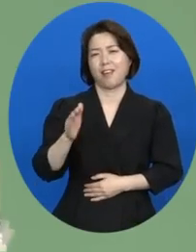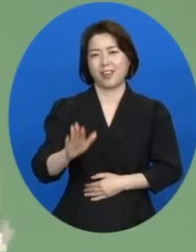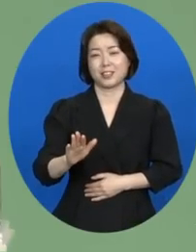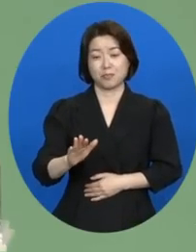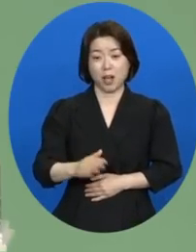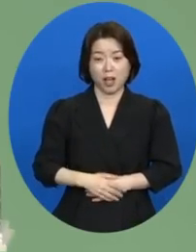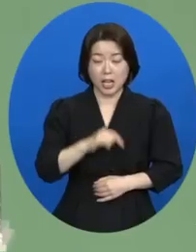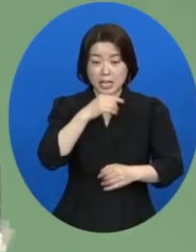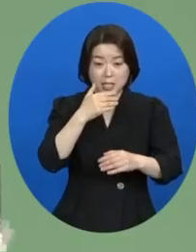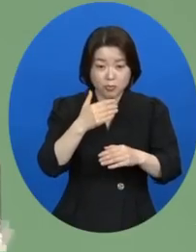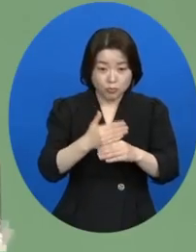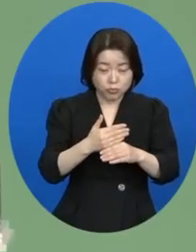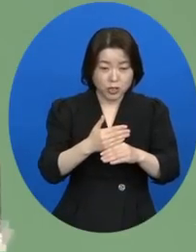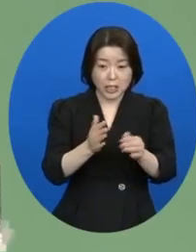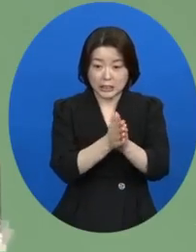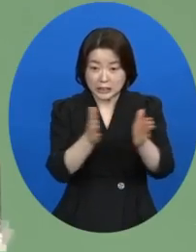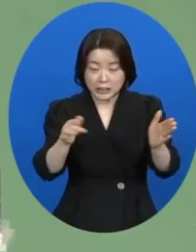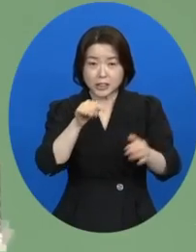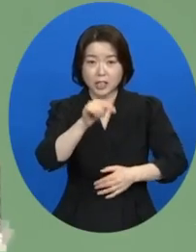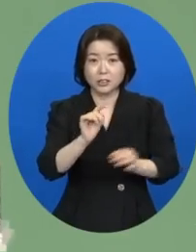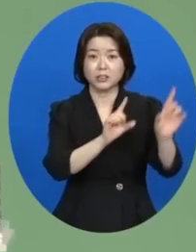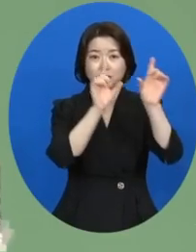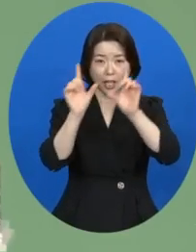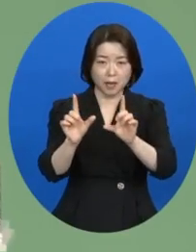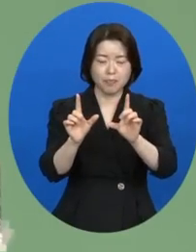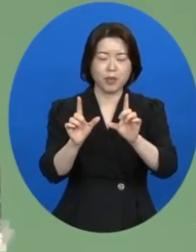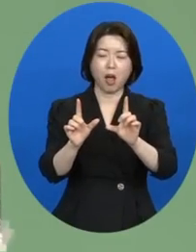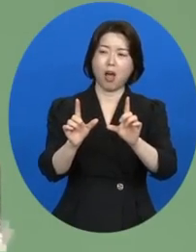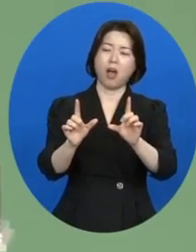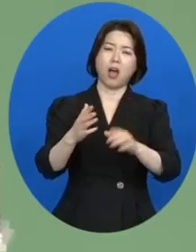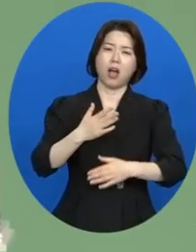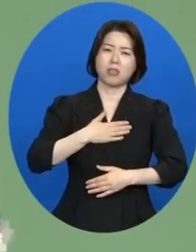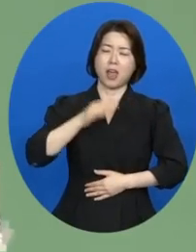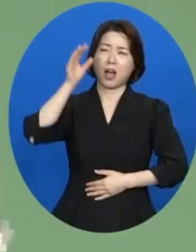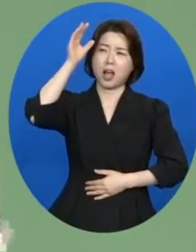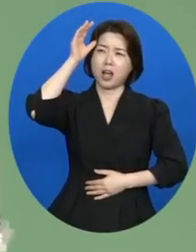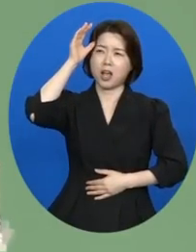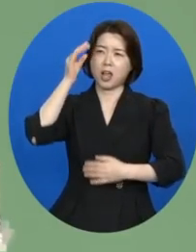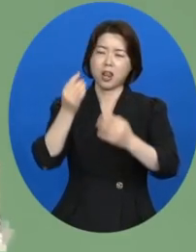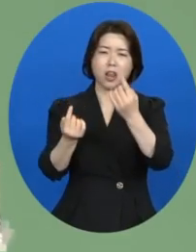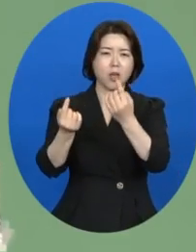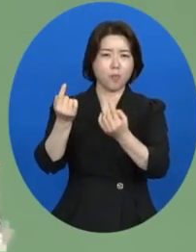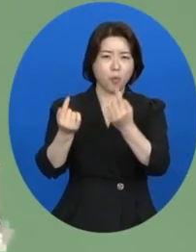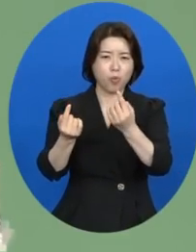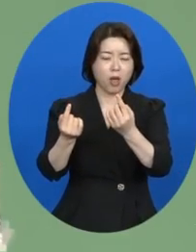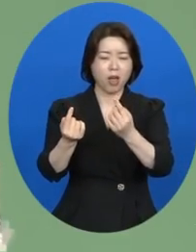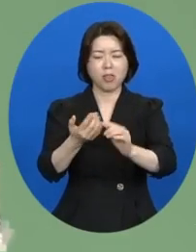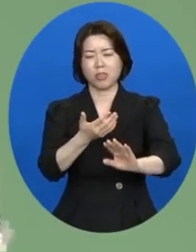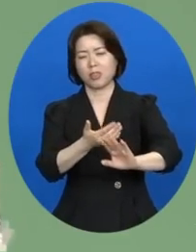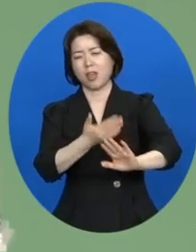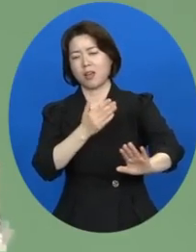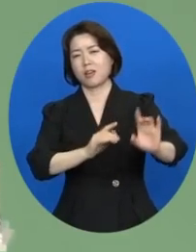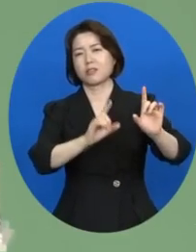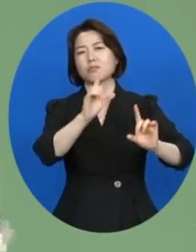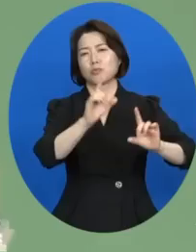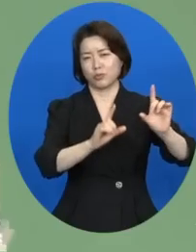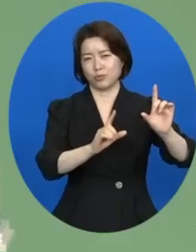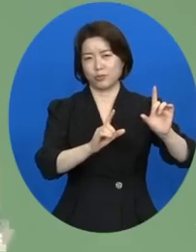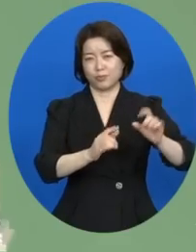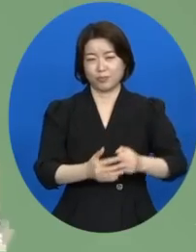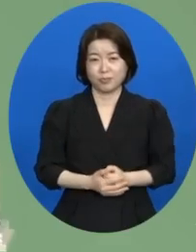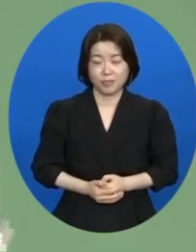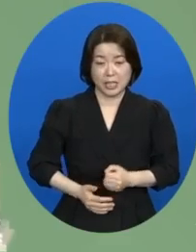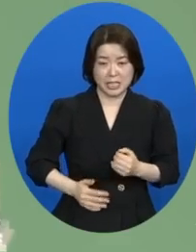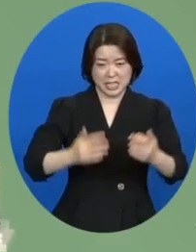막상 시작된 북한에서의 삶은 제가 기대했던 것과는 전혀 다른